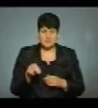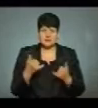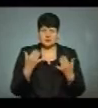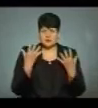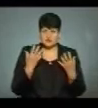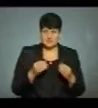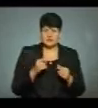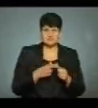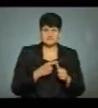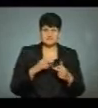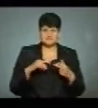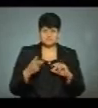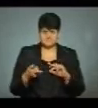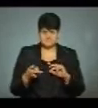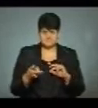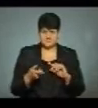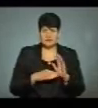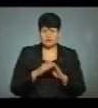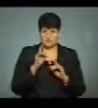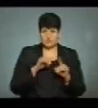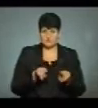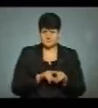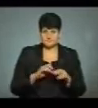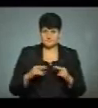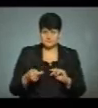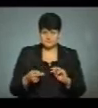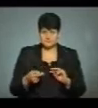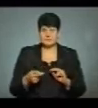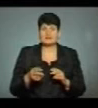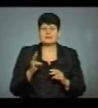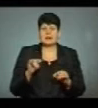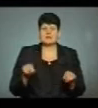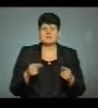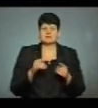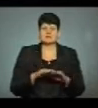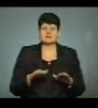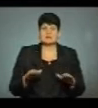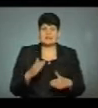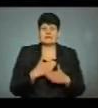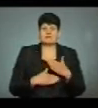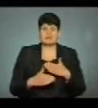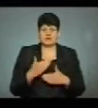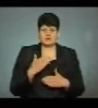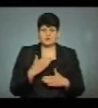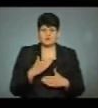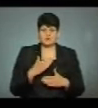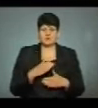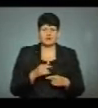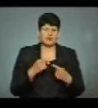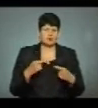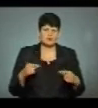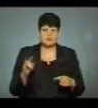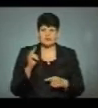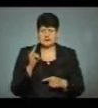вона перейменована урядом і Верховною Радою на реабілітацію дітей з інвалідністю. Тобто будь-яка